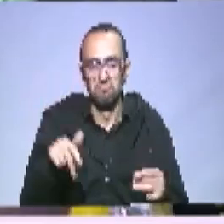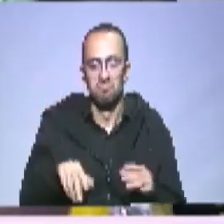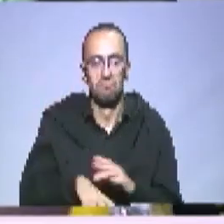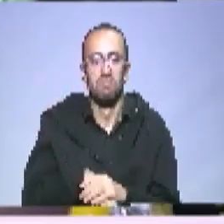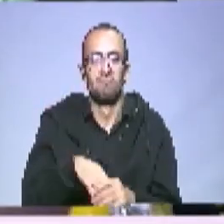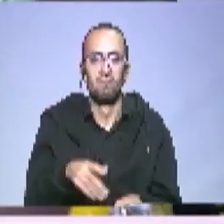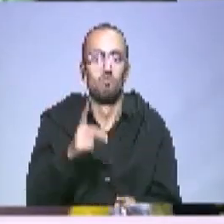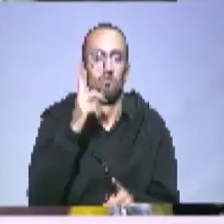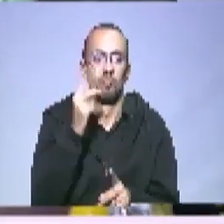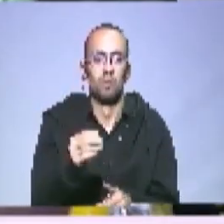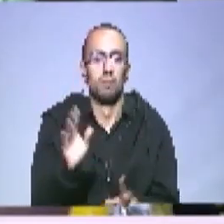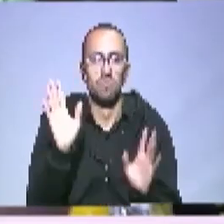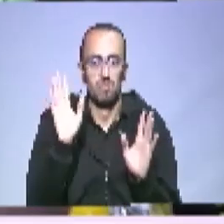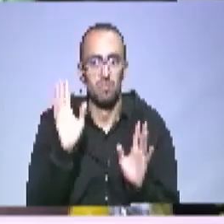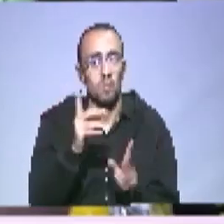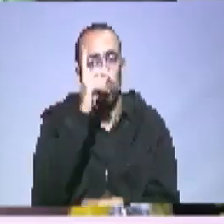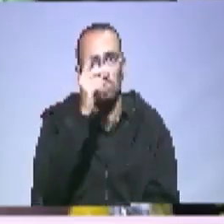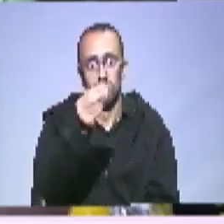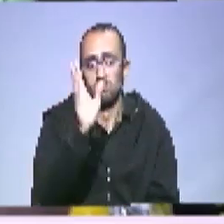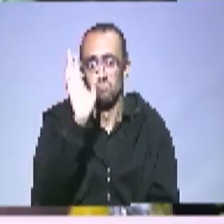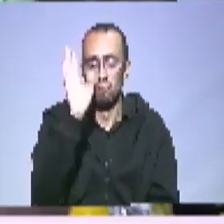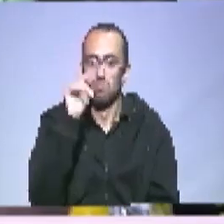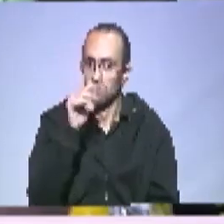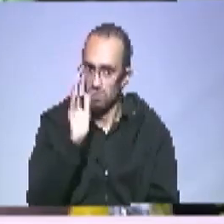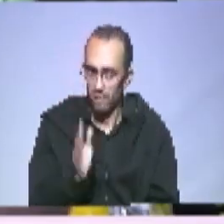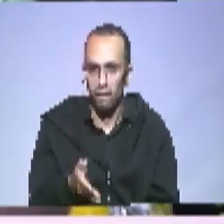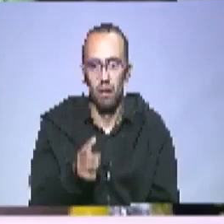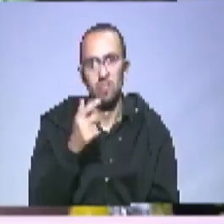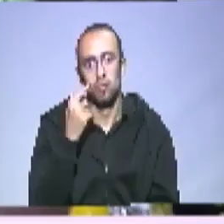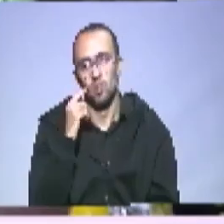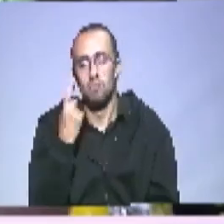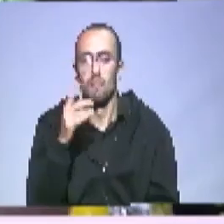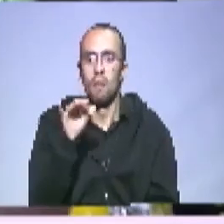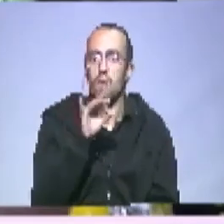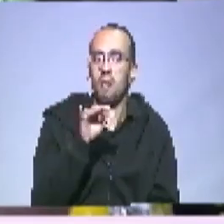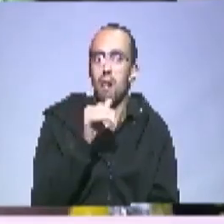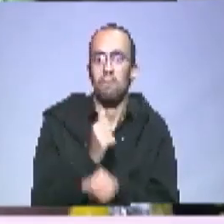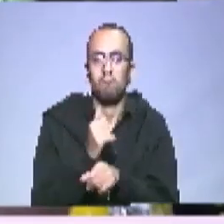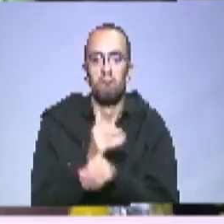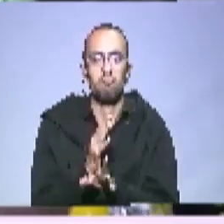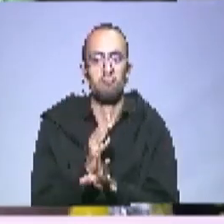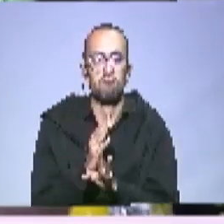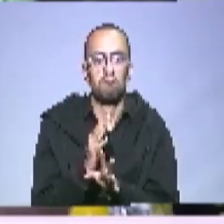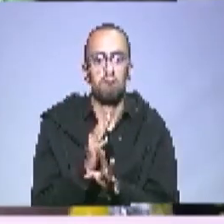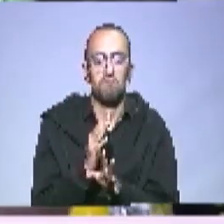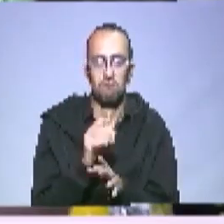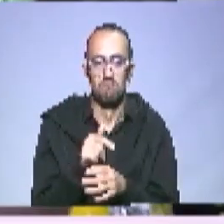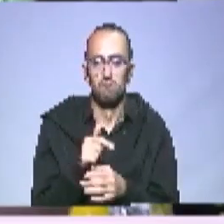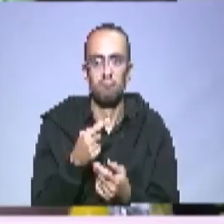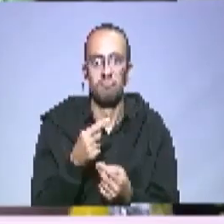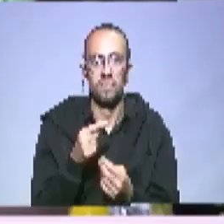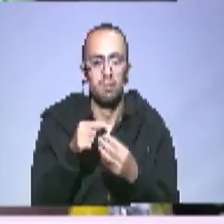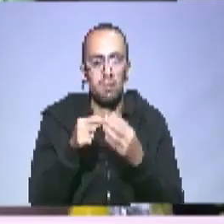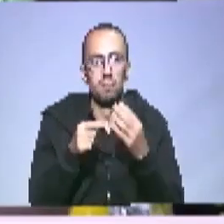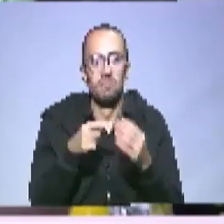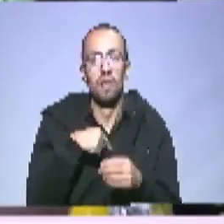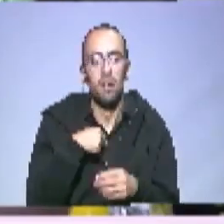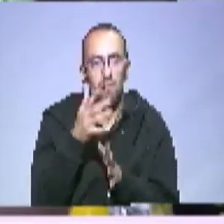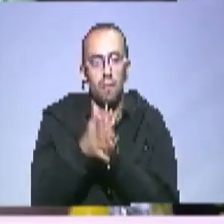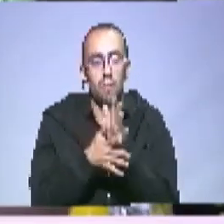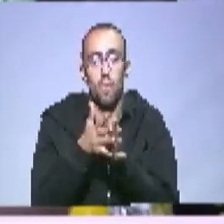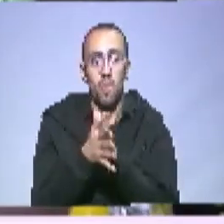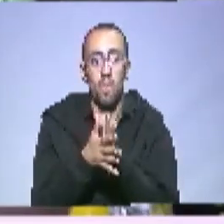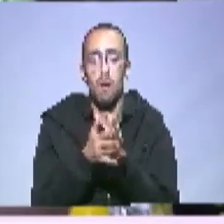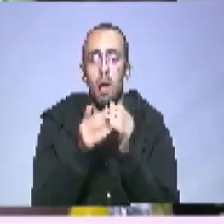النهارده، لكن هي جت كده حظك يعني. طبعا تنفع. مره حلو. مره حلو ومره حادق، وبتتعمل باشكال كتير. وعايز اقول لكم حاجه ظريفه